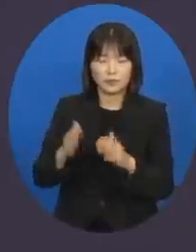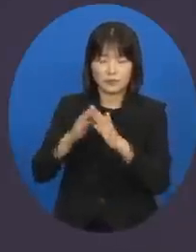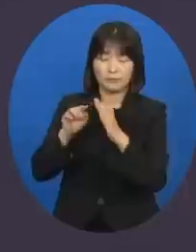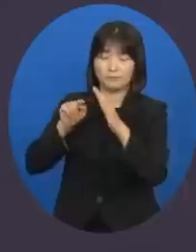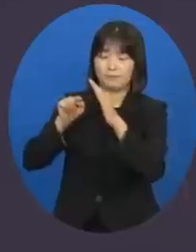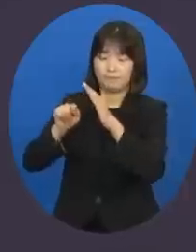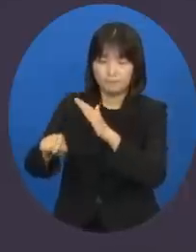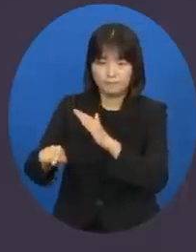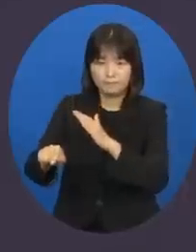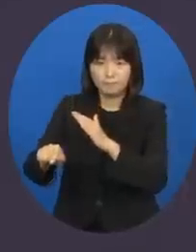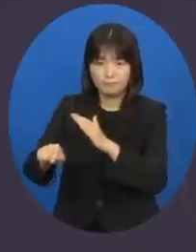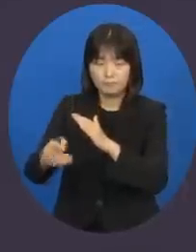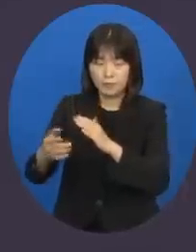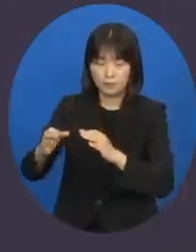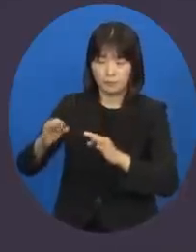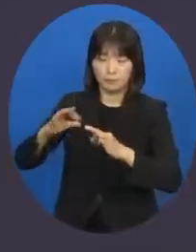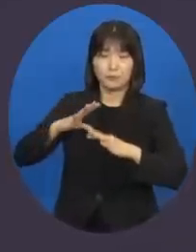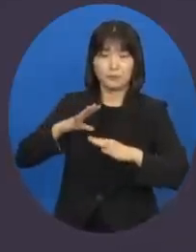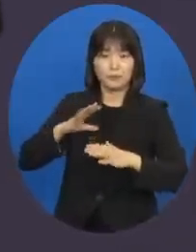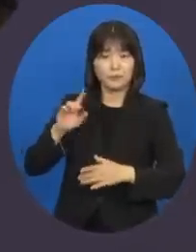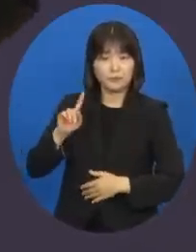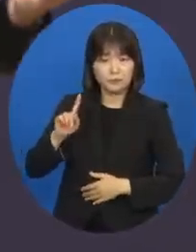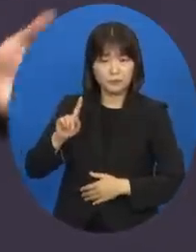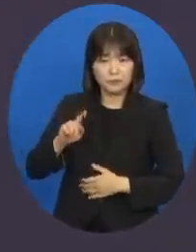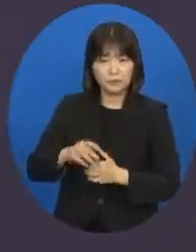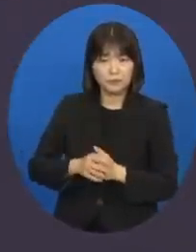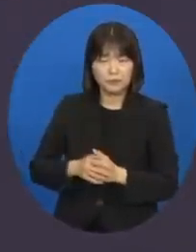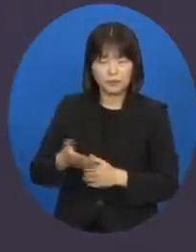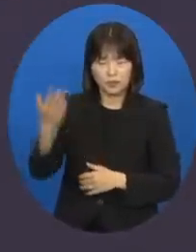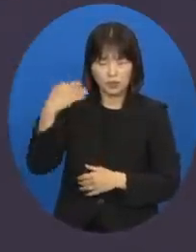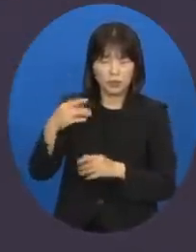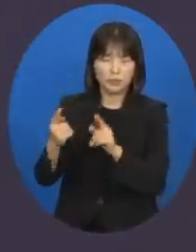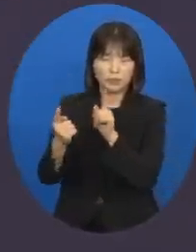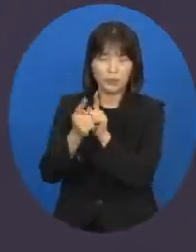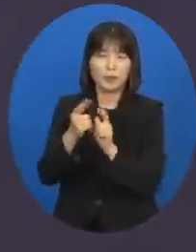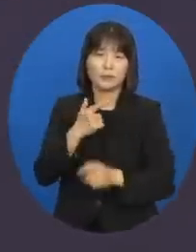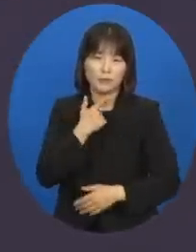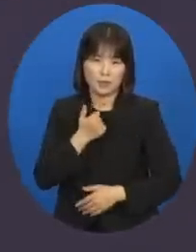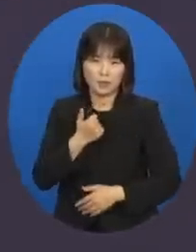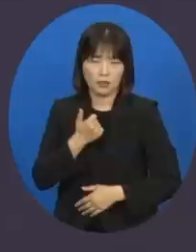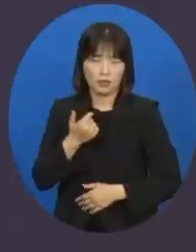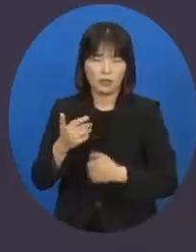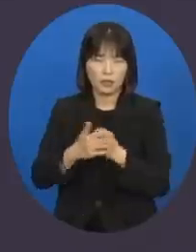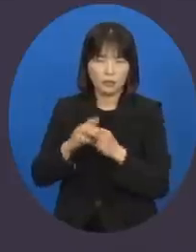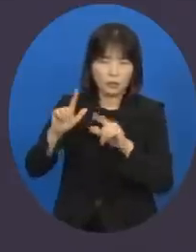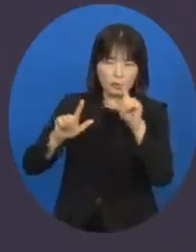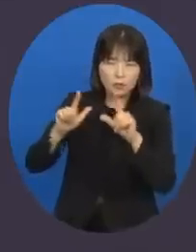찾아가셨어요. 근데 깜짝 놀랐다고 해요. 물론 그전에도 그분을 봤기 때문에 어떠한